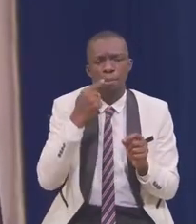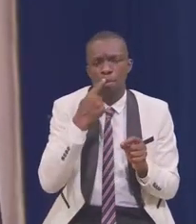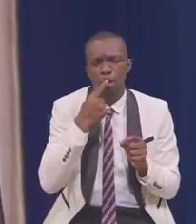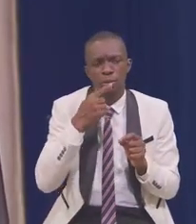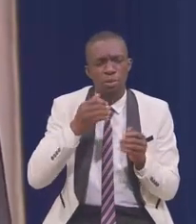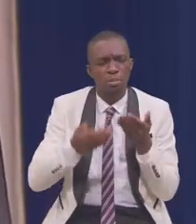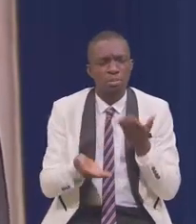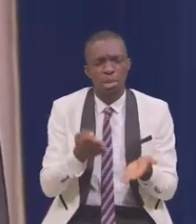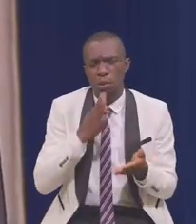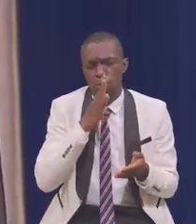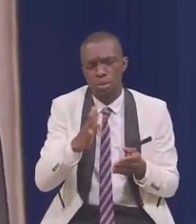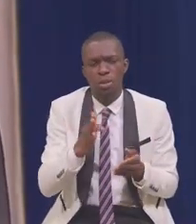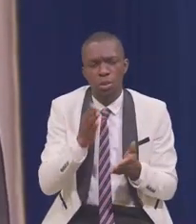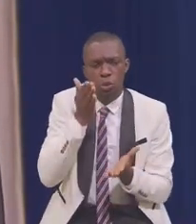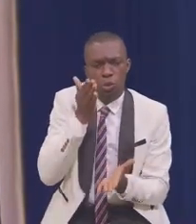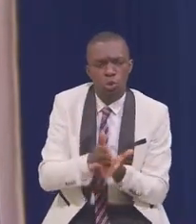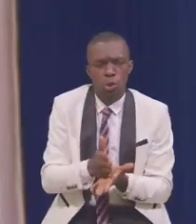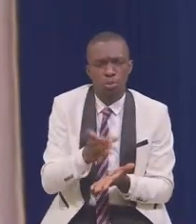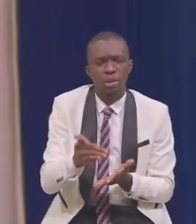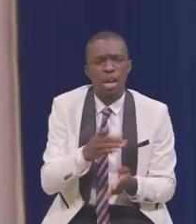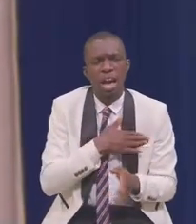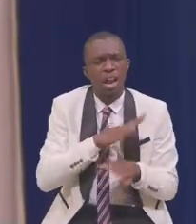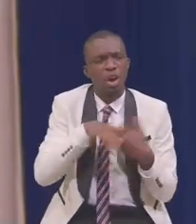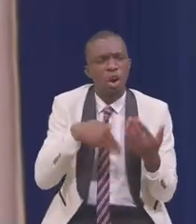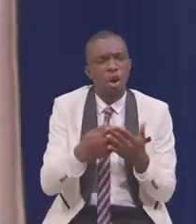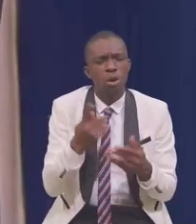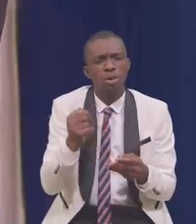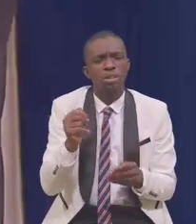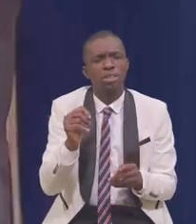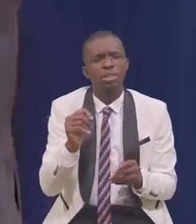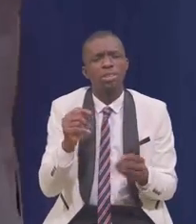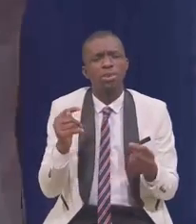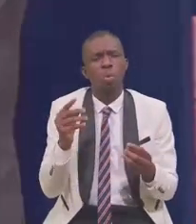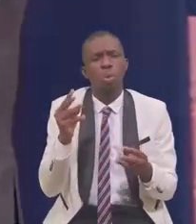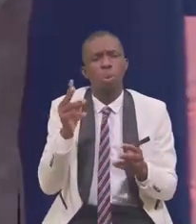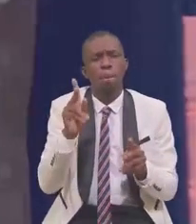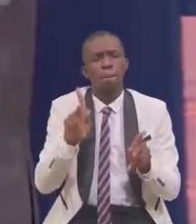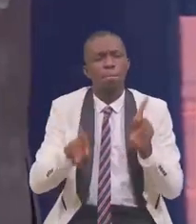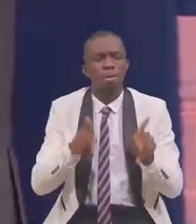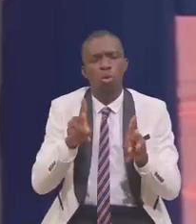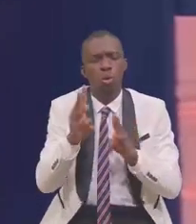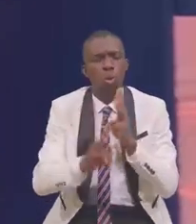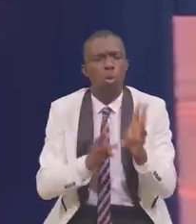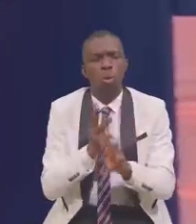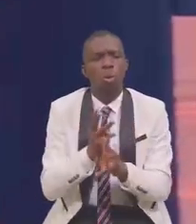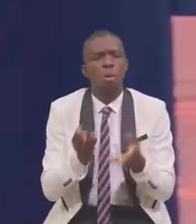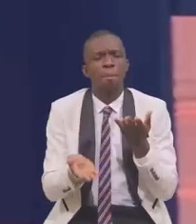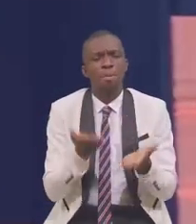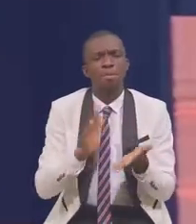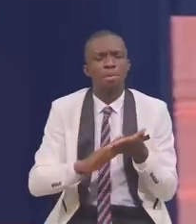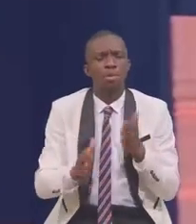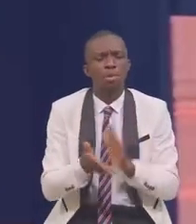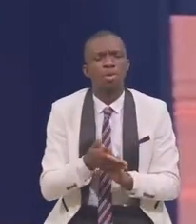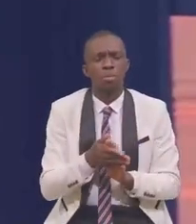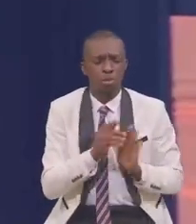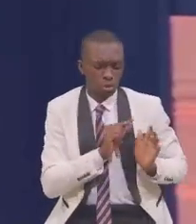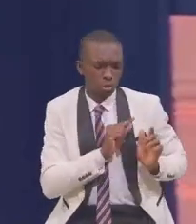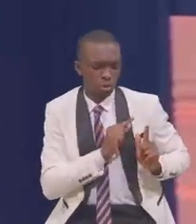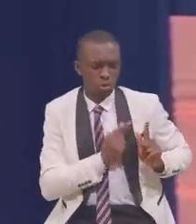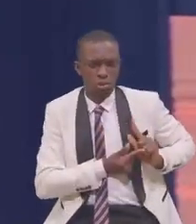que tout le monde soit reconnu coupable devant Dieu. Voyez, si vous êtes comme le monde, donc vous êtes coupable avec le monde, vous